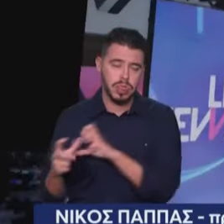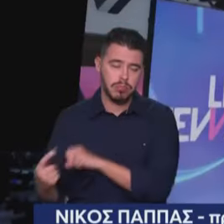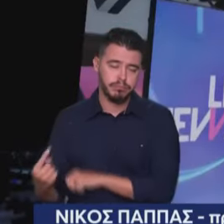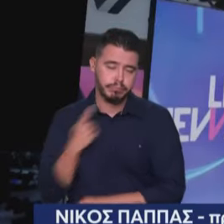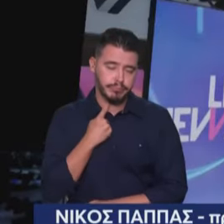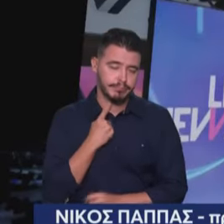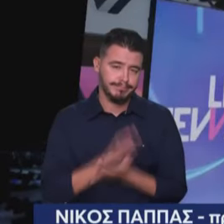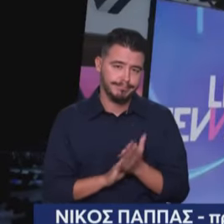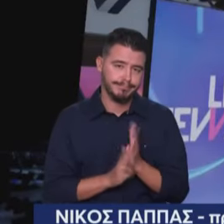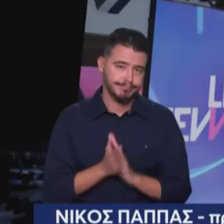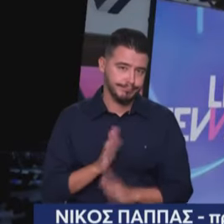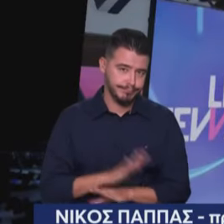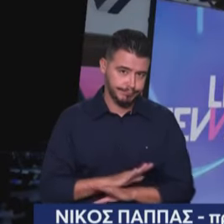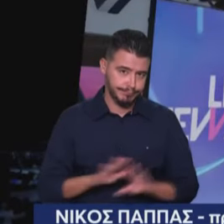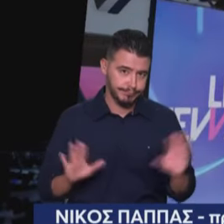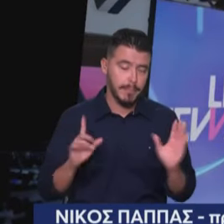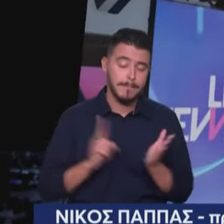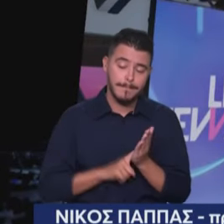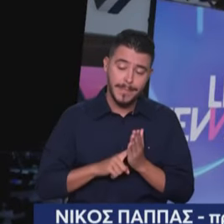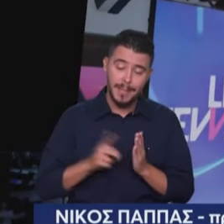λύσεις που μπορούν να υπηρετήσουν αυτή την προοπτική.